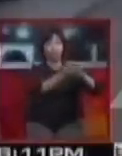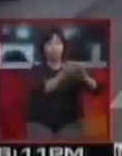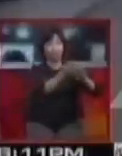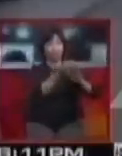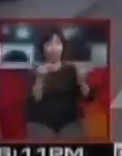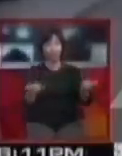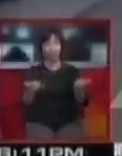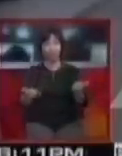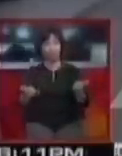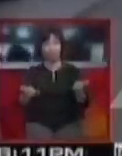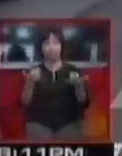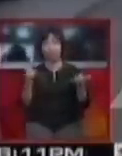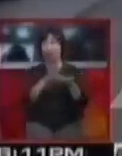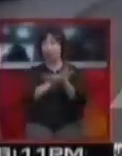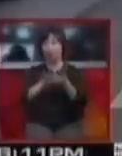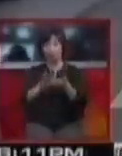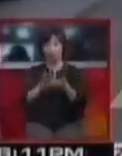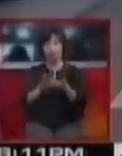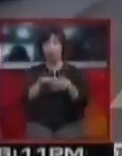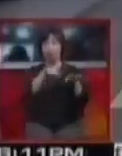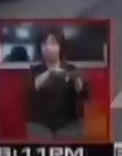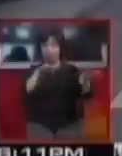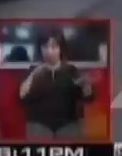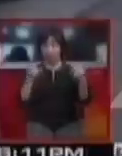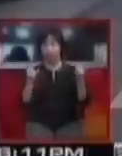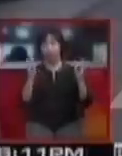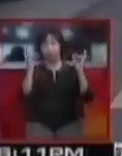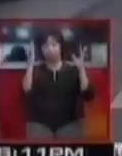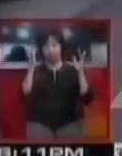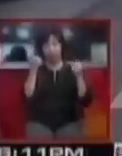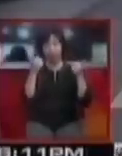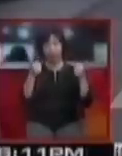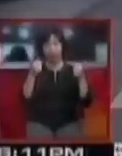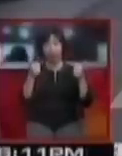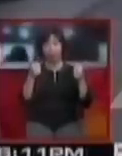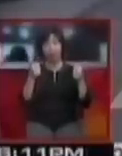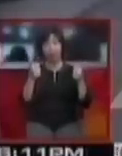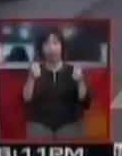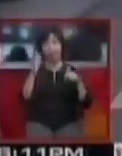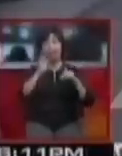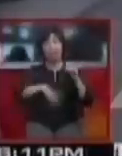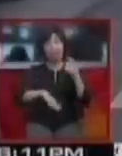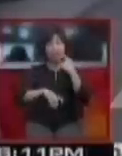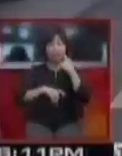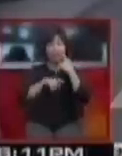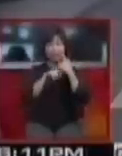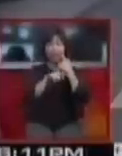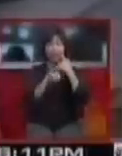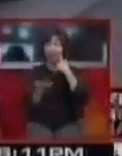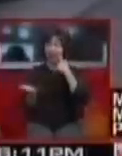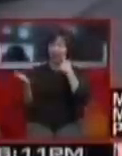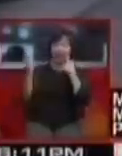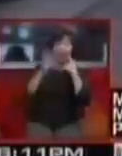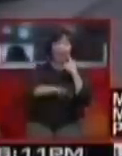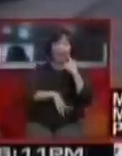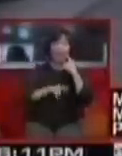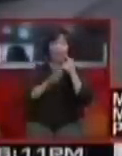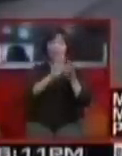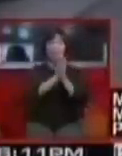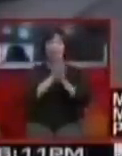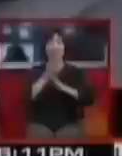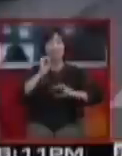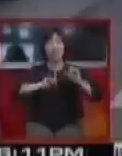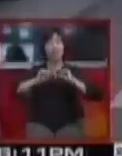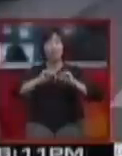sa Commonwealth Avenue. Mas maayos na rin ang lagay ng trapiko dito sa lugar sa ngayon. Malayong-malayo yung kanina no, kung saan maghapon niyang naging maaksyon